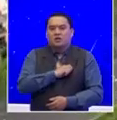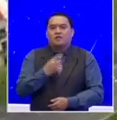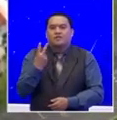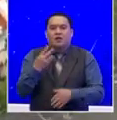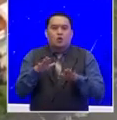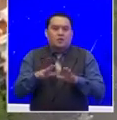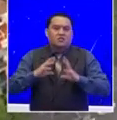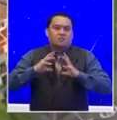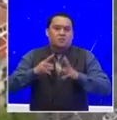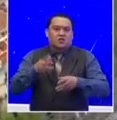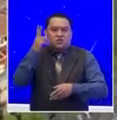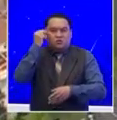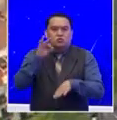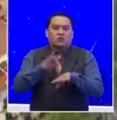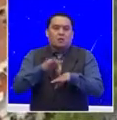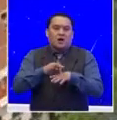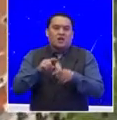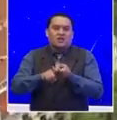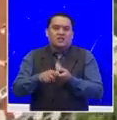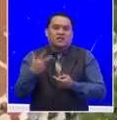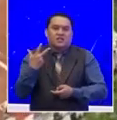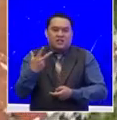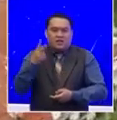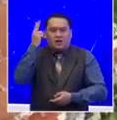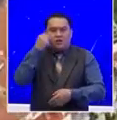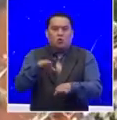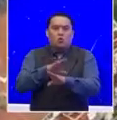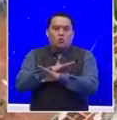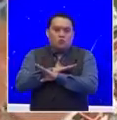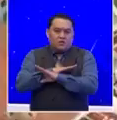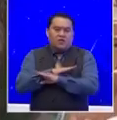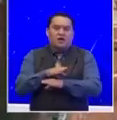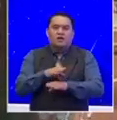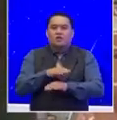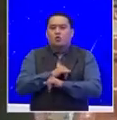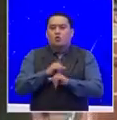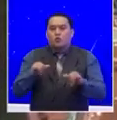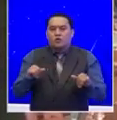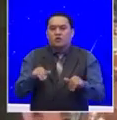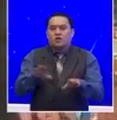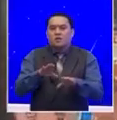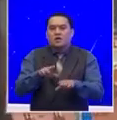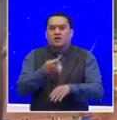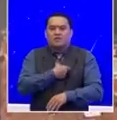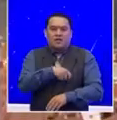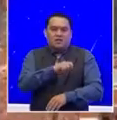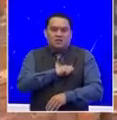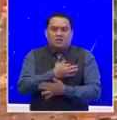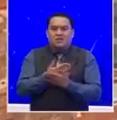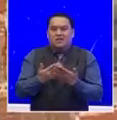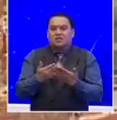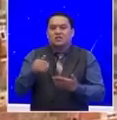занимает второе место в мире по числу зараженных и третье по количеству летальных исходов. рост числа заражений и гибели пациентов